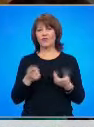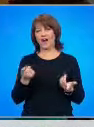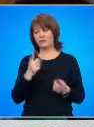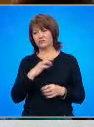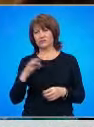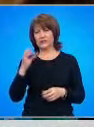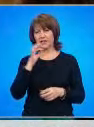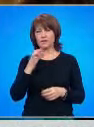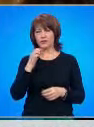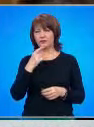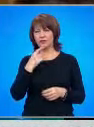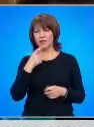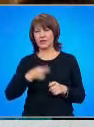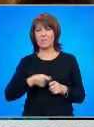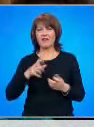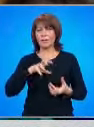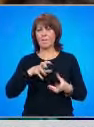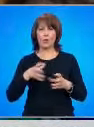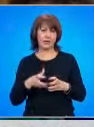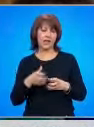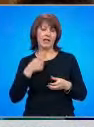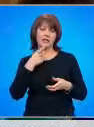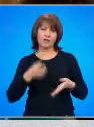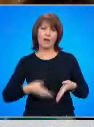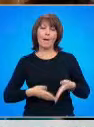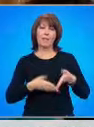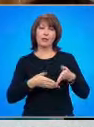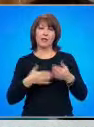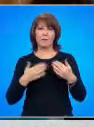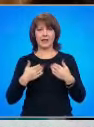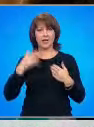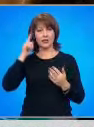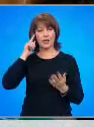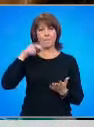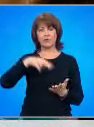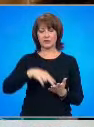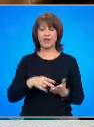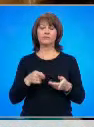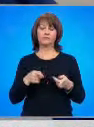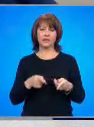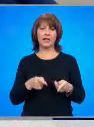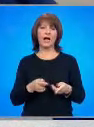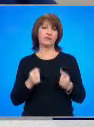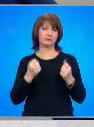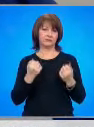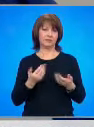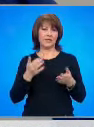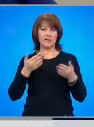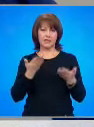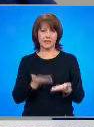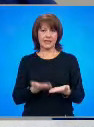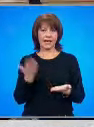излишно цялата ситуация. Затова подкрепихме тази наша позиция и този път мнозинството застана зад нея. Има